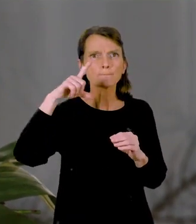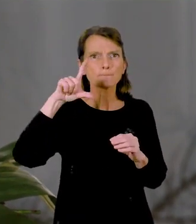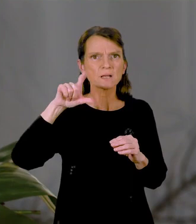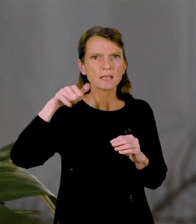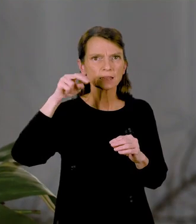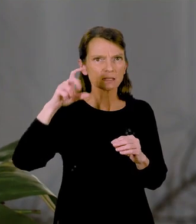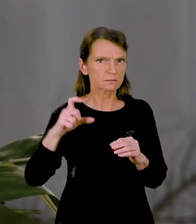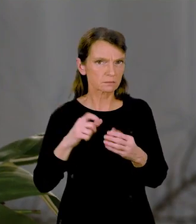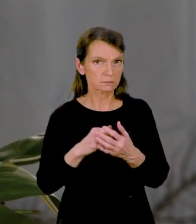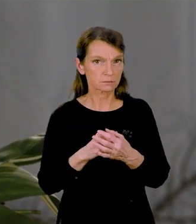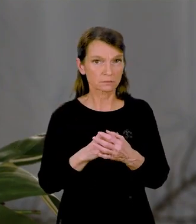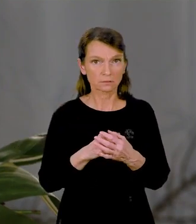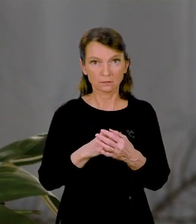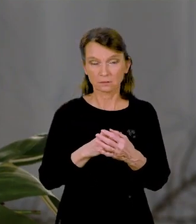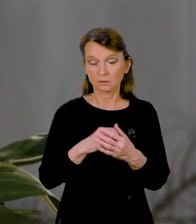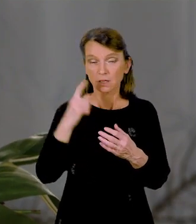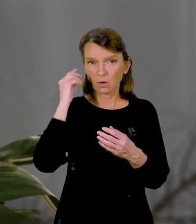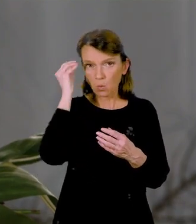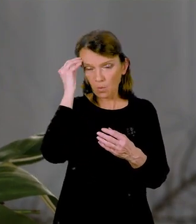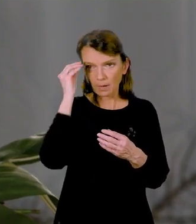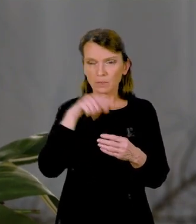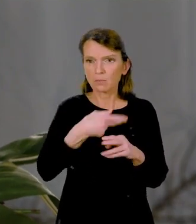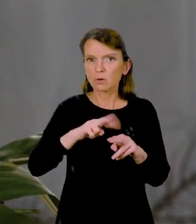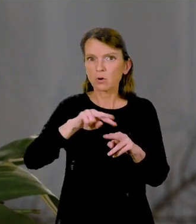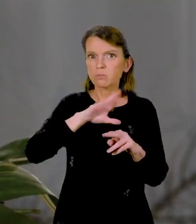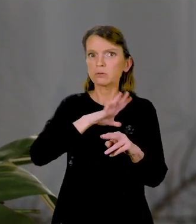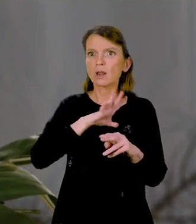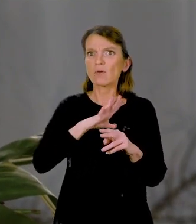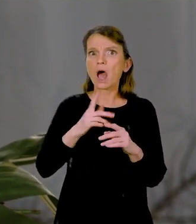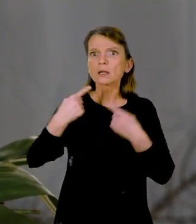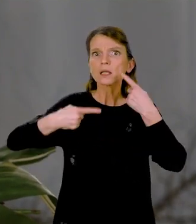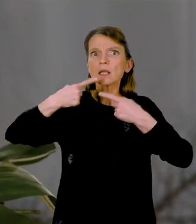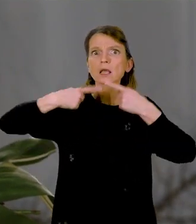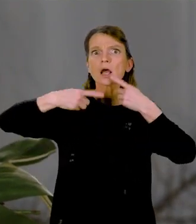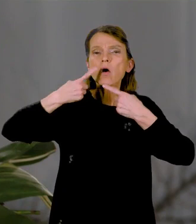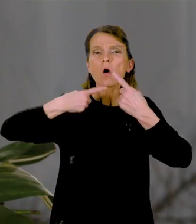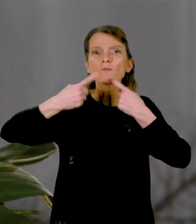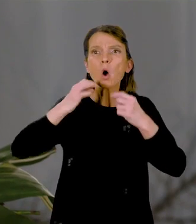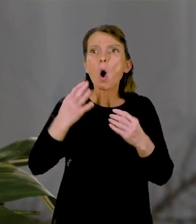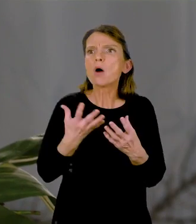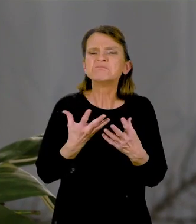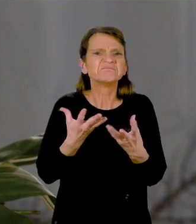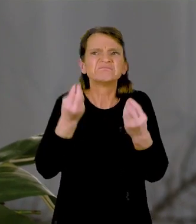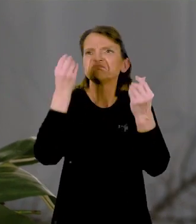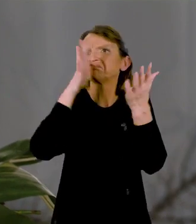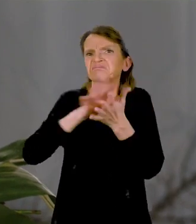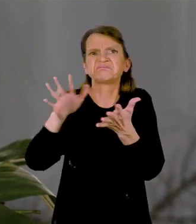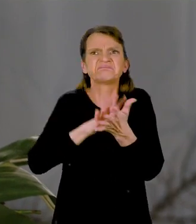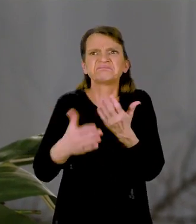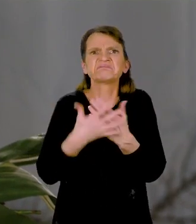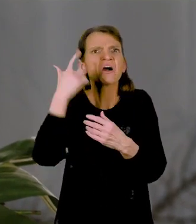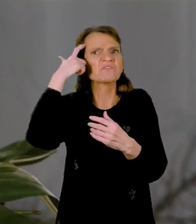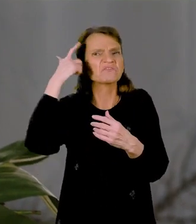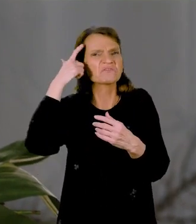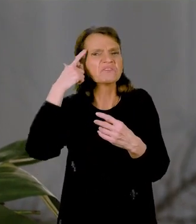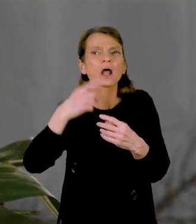Iskreno upam, da vse glasnejši in nevarno vzhajajoči diskurs o potratnosti in celo nepomembnosti, odvečnosti kulture,